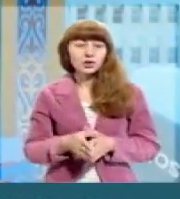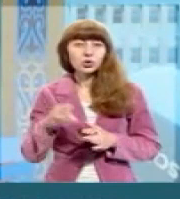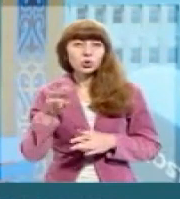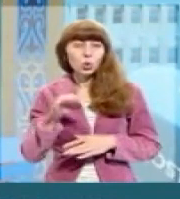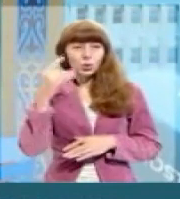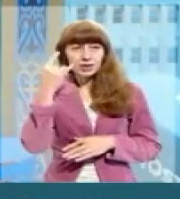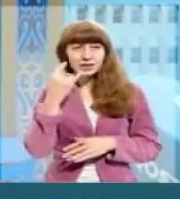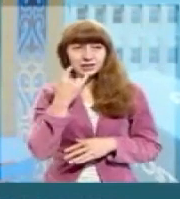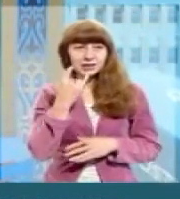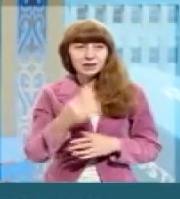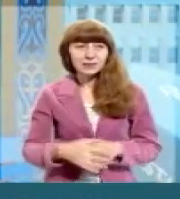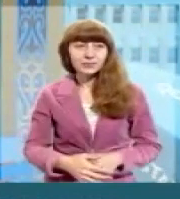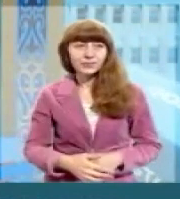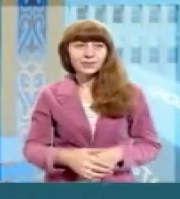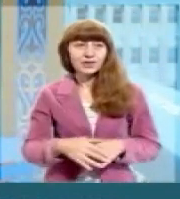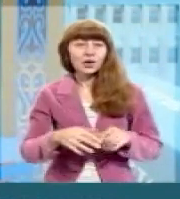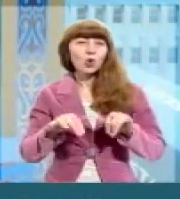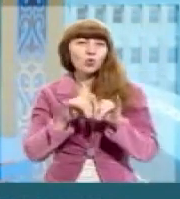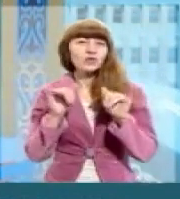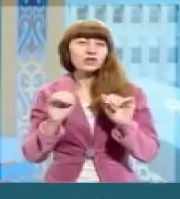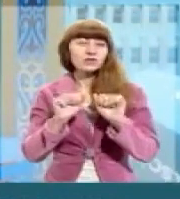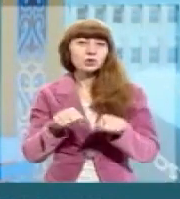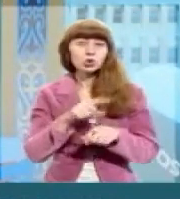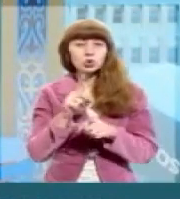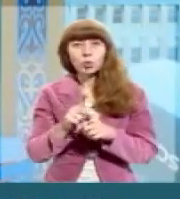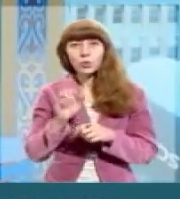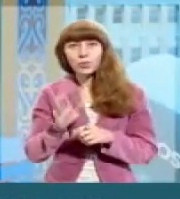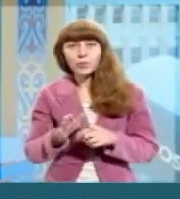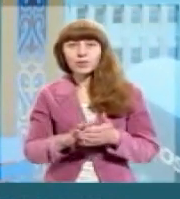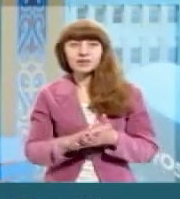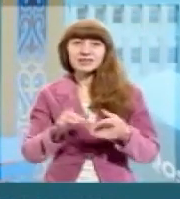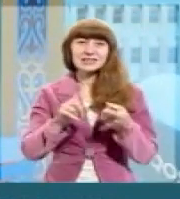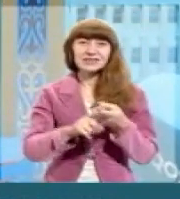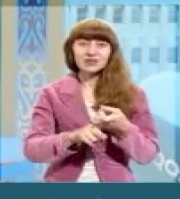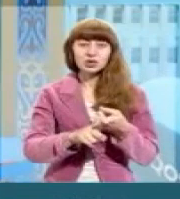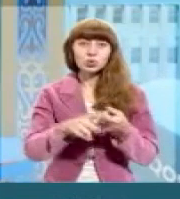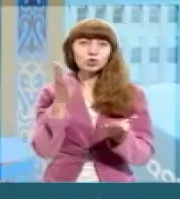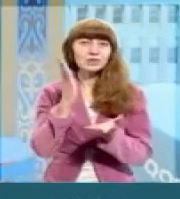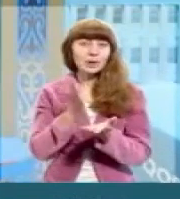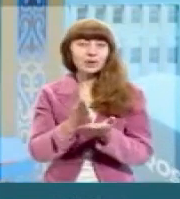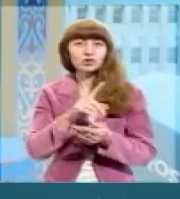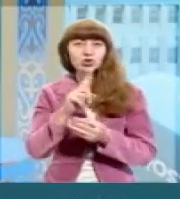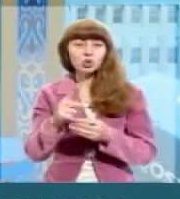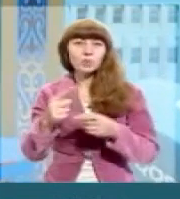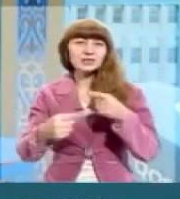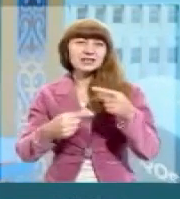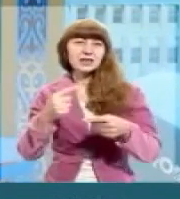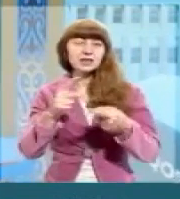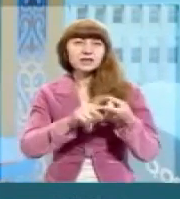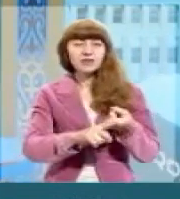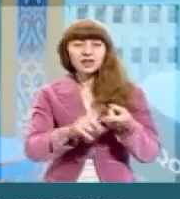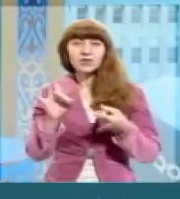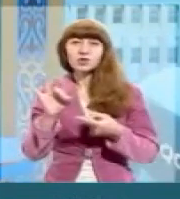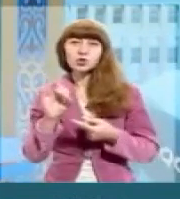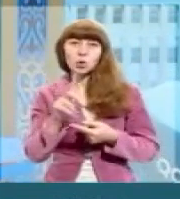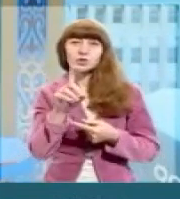Казахстан, так скажем, увеличивает шансы того, чтобы стать определенным транспортным хабом для того, чтобы связывать Восток и Запад, Север и Юг,